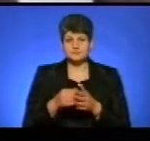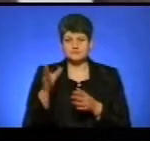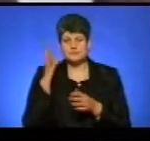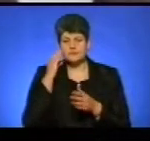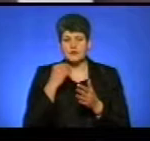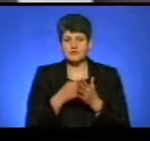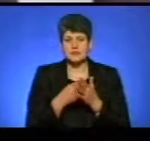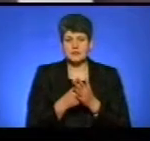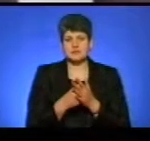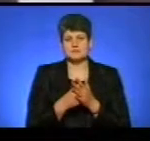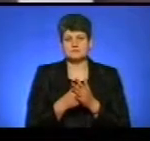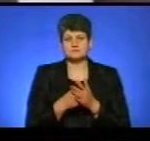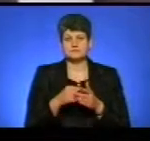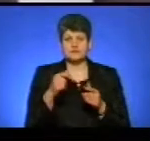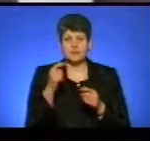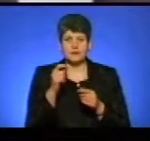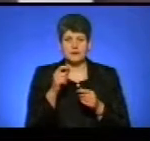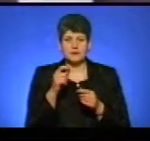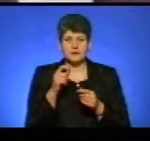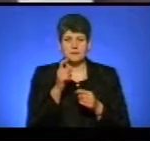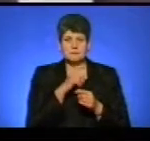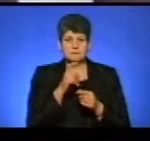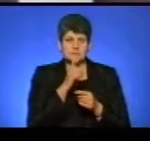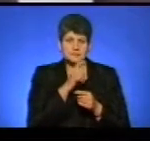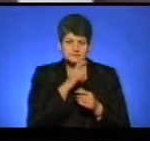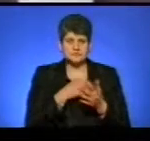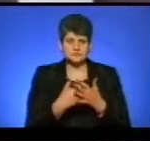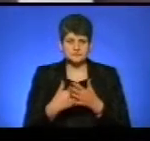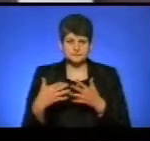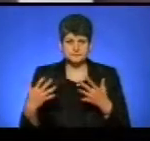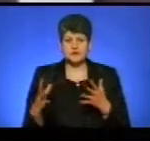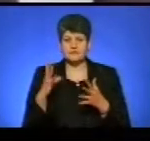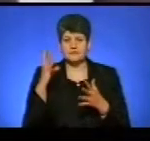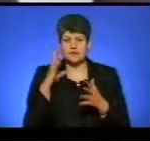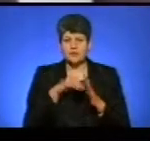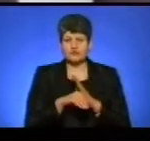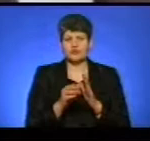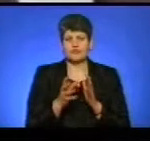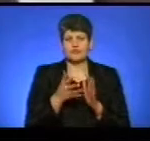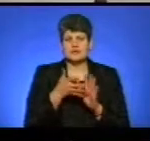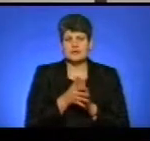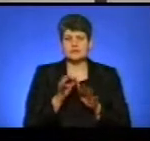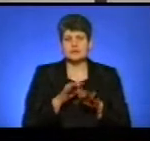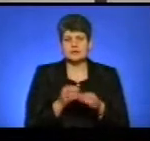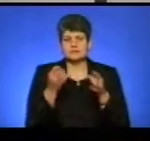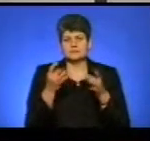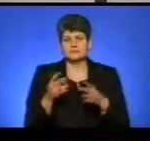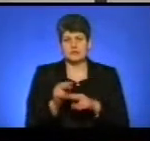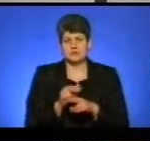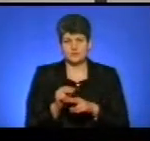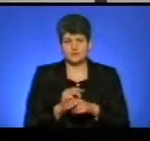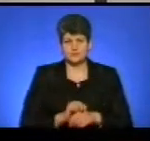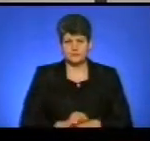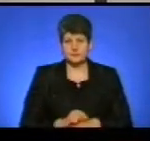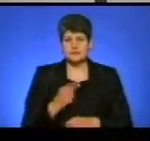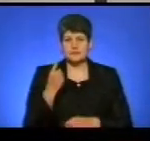вартість паливно-мастильних матеріалів, враховано витрати на проведення поточних ремонтів. З 1